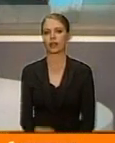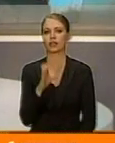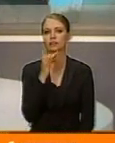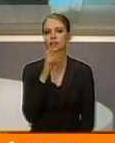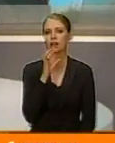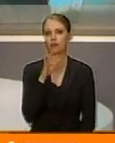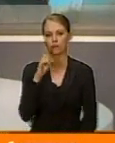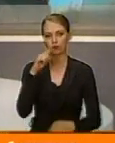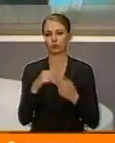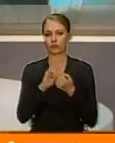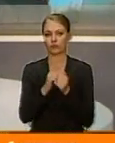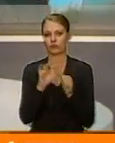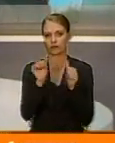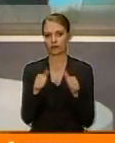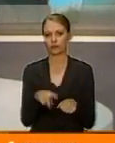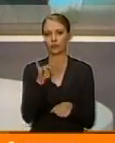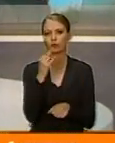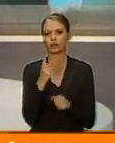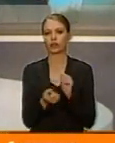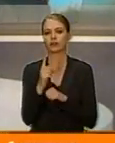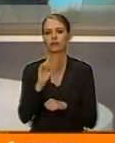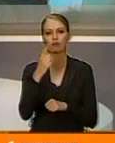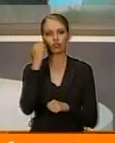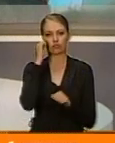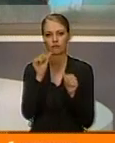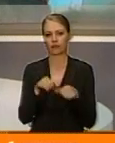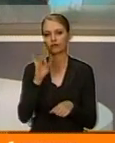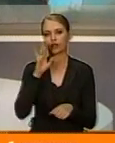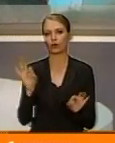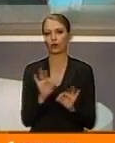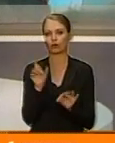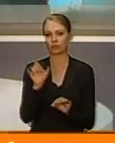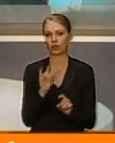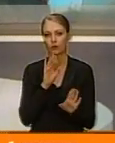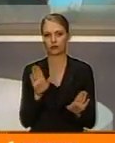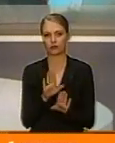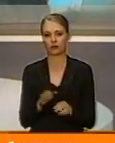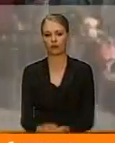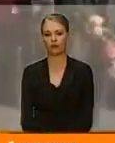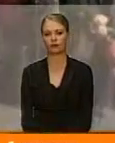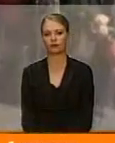Скрябіна увічнили в бронзі. В Луцьку з'явився перший пам'ятник видатному музикантові і співакові.